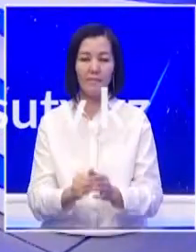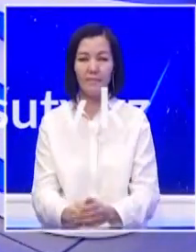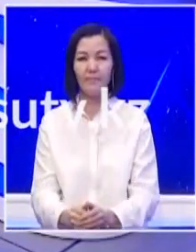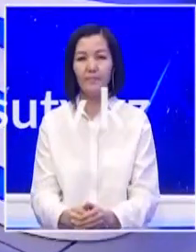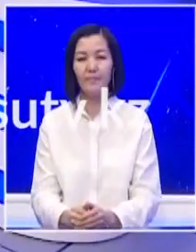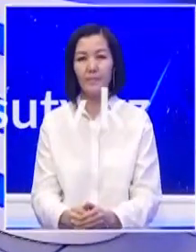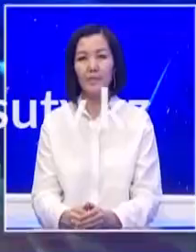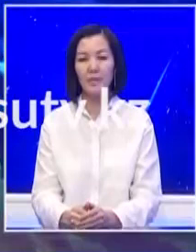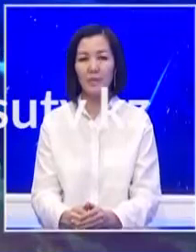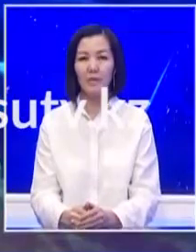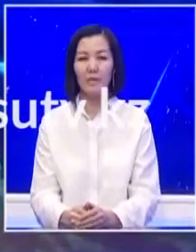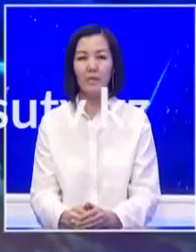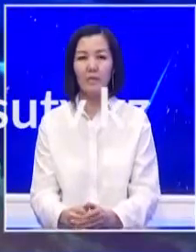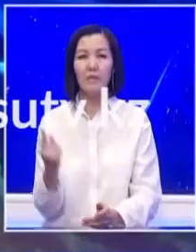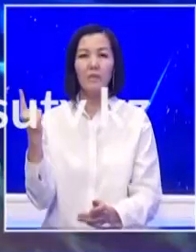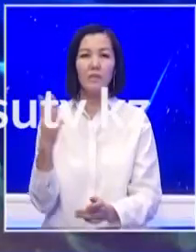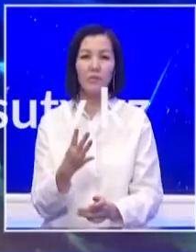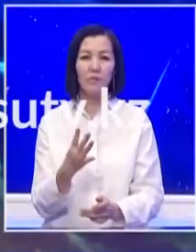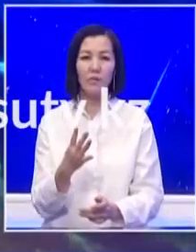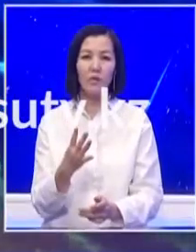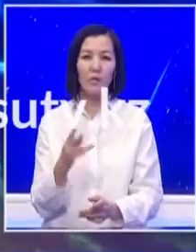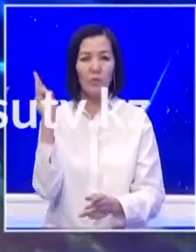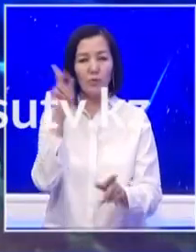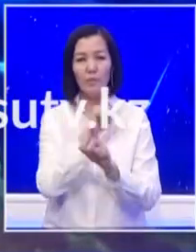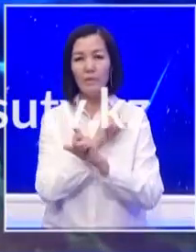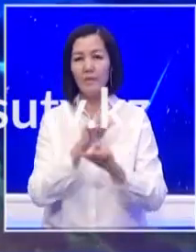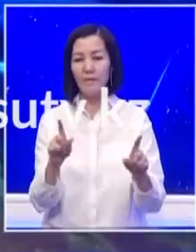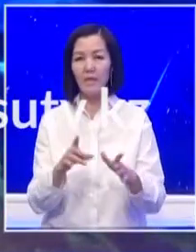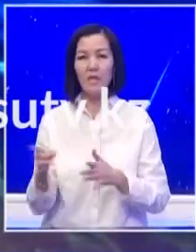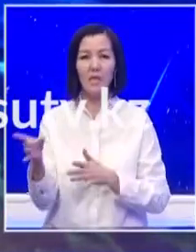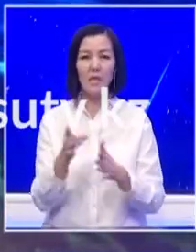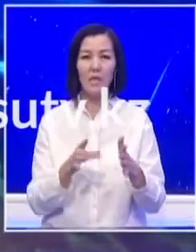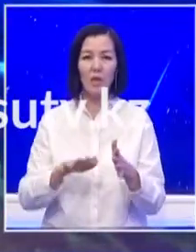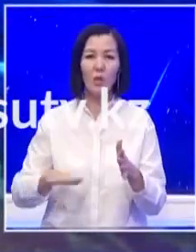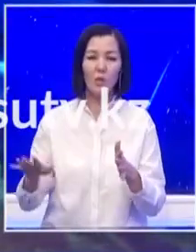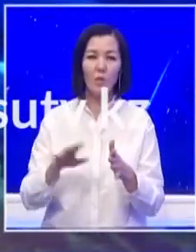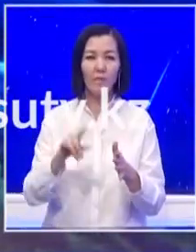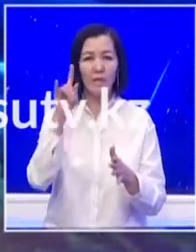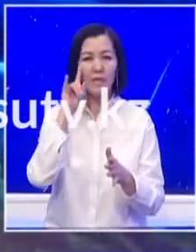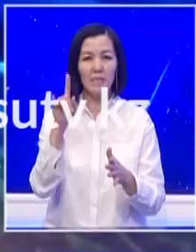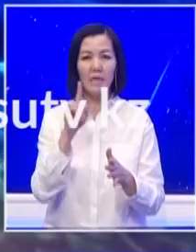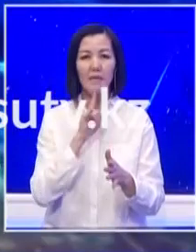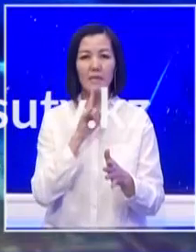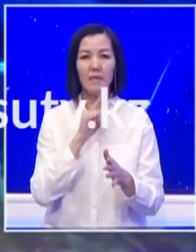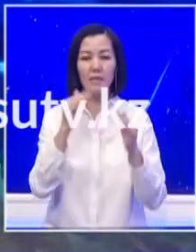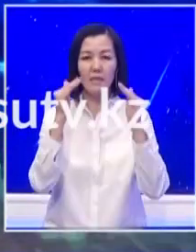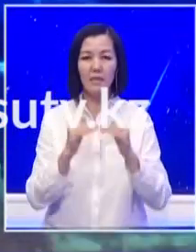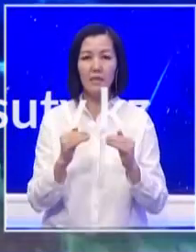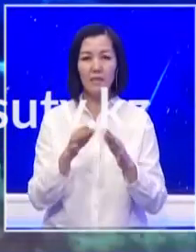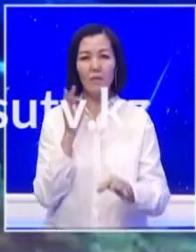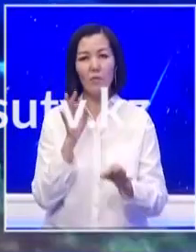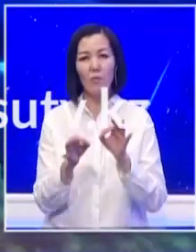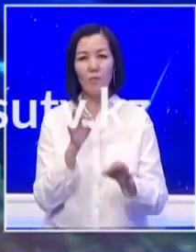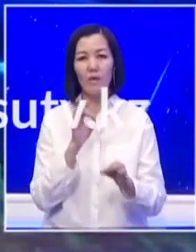Стамбекова. В четвертой четверти учебные заведения регионов страны, находящихся в зонах низкого и умеренного